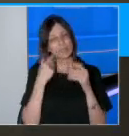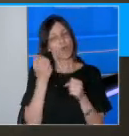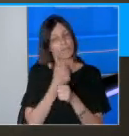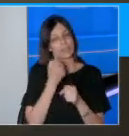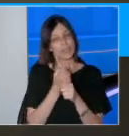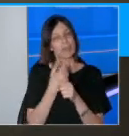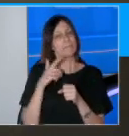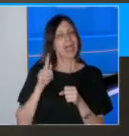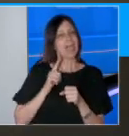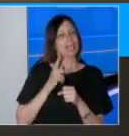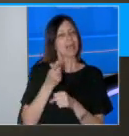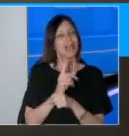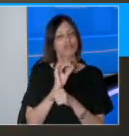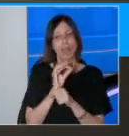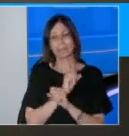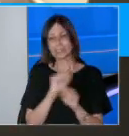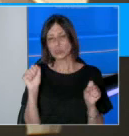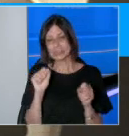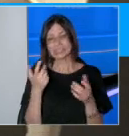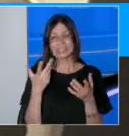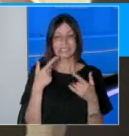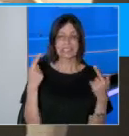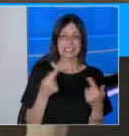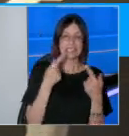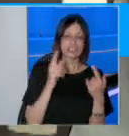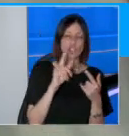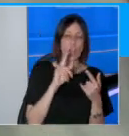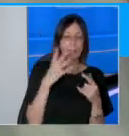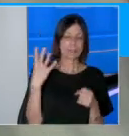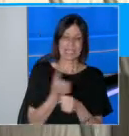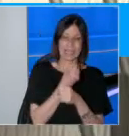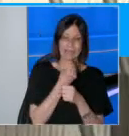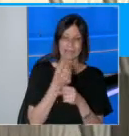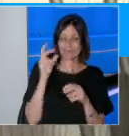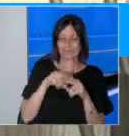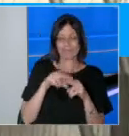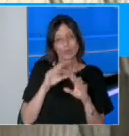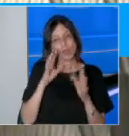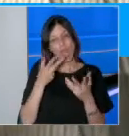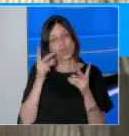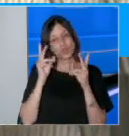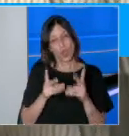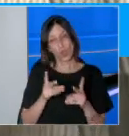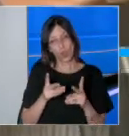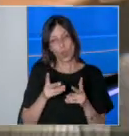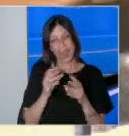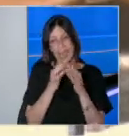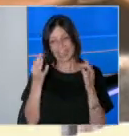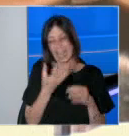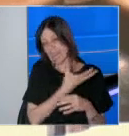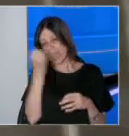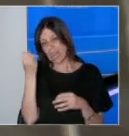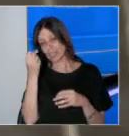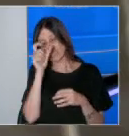הם מחכים לרגע של הפיצוץ, הם מחכים לראות את הרגע שבו הדברים לא מתכנסים, או אז הם יוכלו אולי ולשלוף, להתחיל לשלוף אנשים